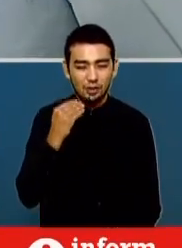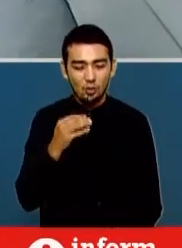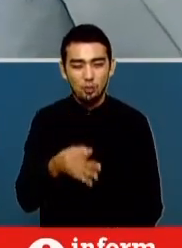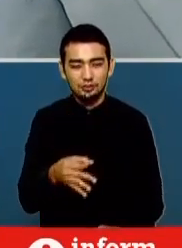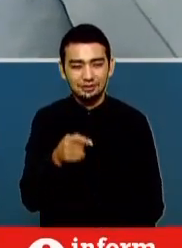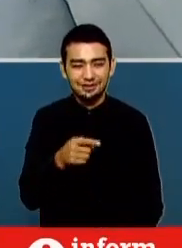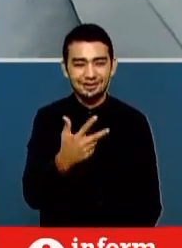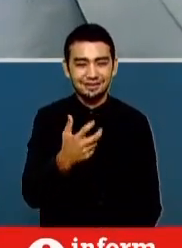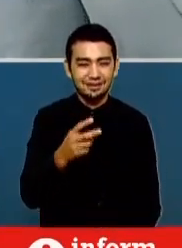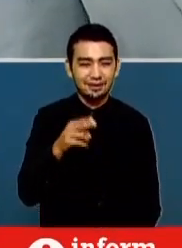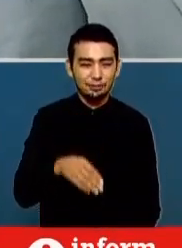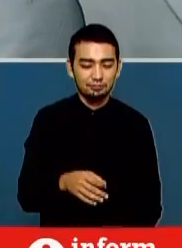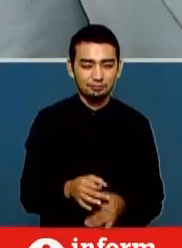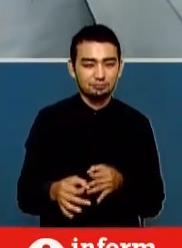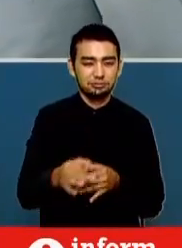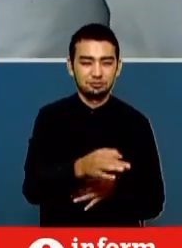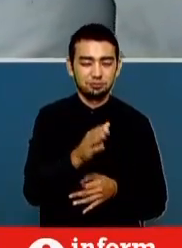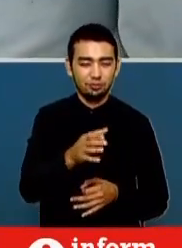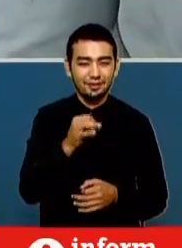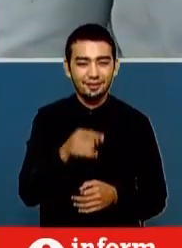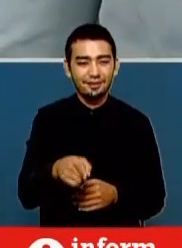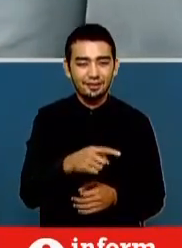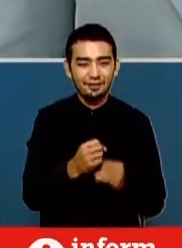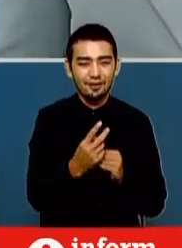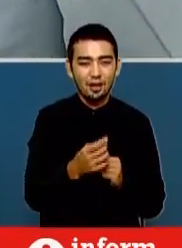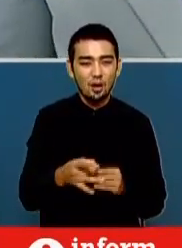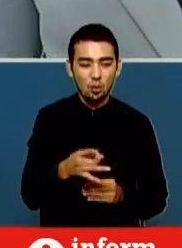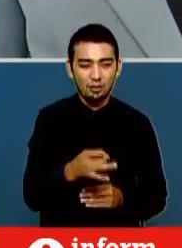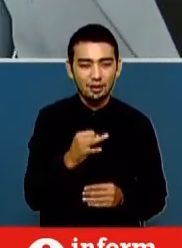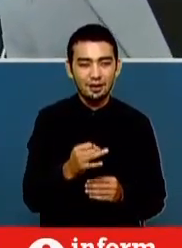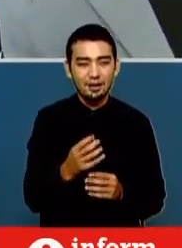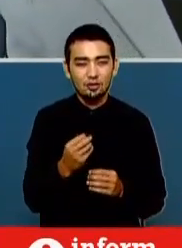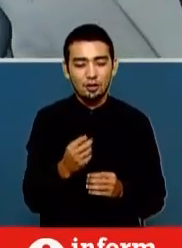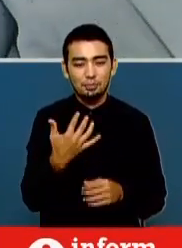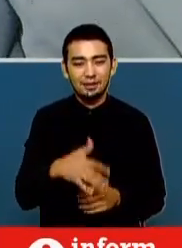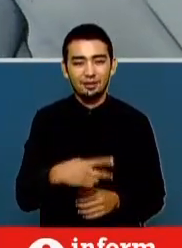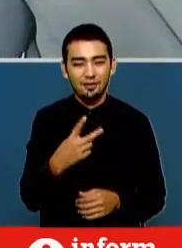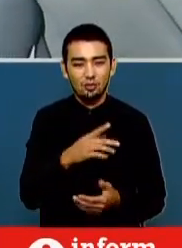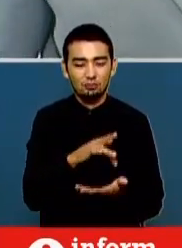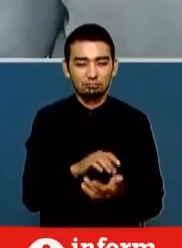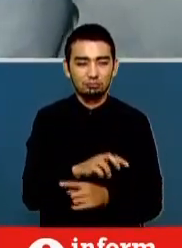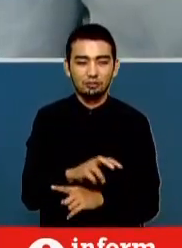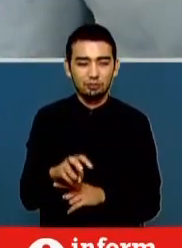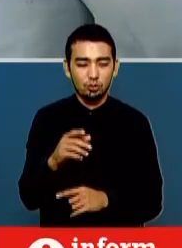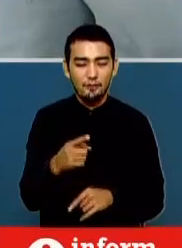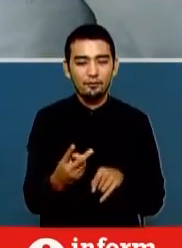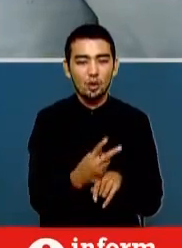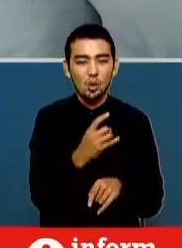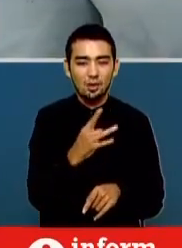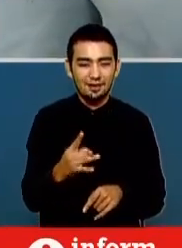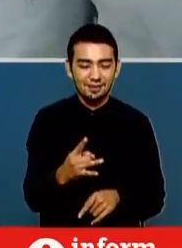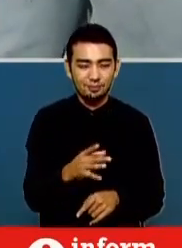1300 шақырым қашықтықты жүріп өтеді. Жалпы олар 12 аудан мен 52 елді мекен таралайды. Биыл екінші рет ұйымдастырылған